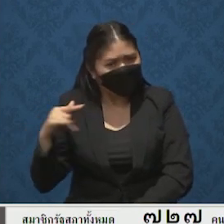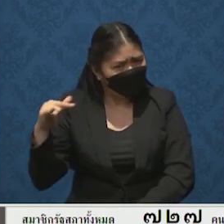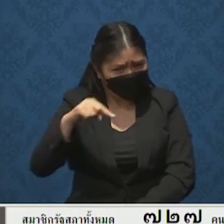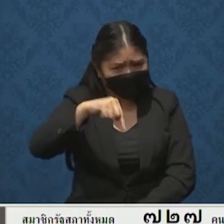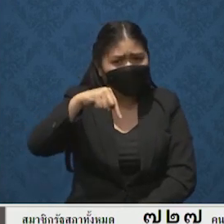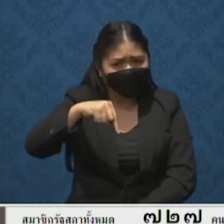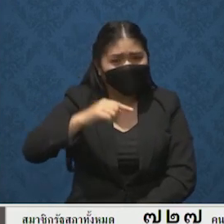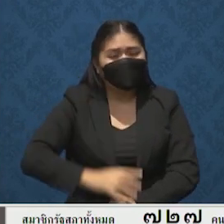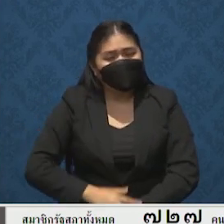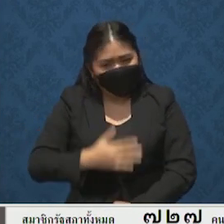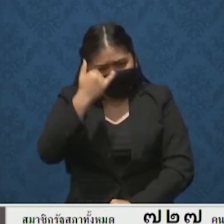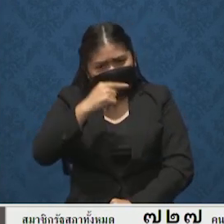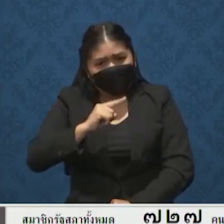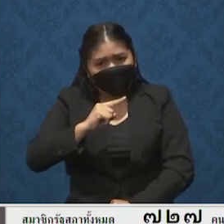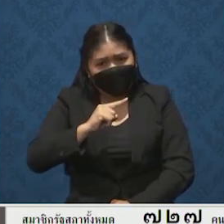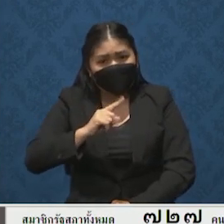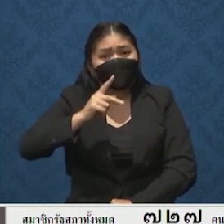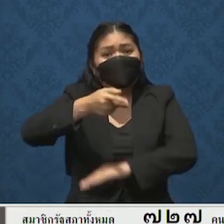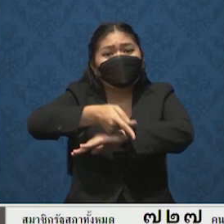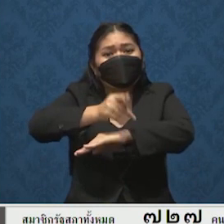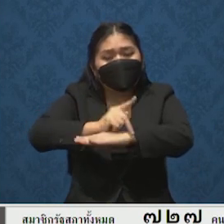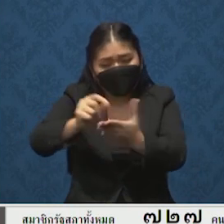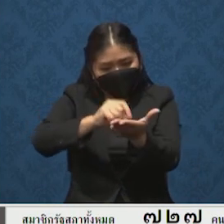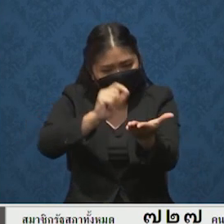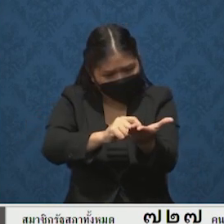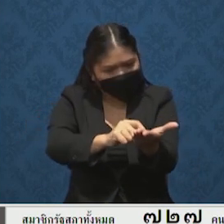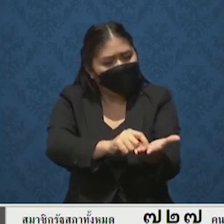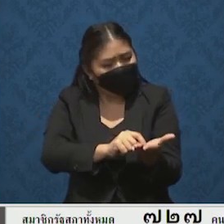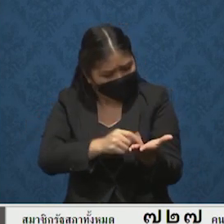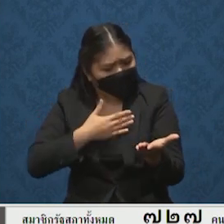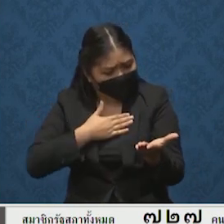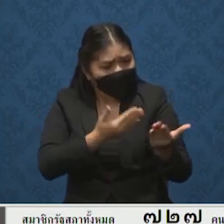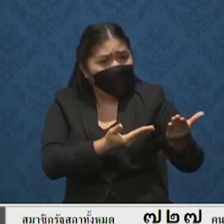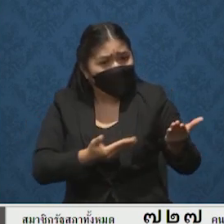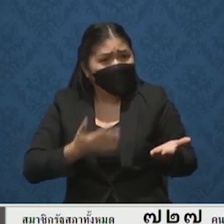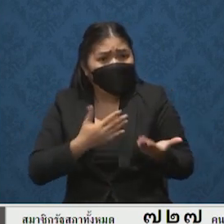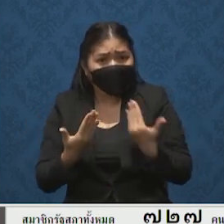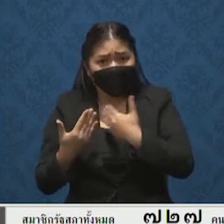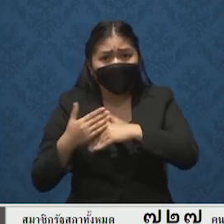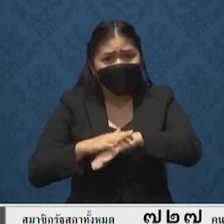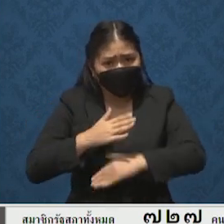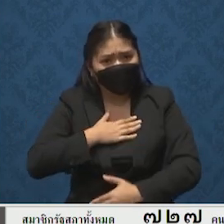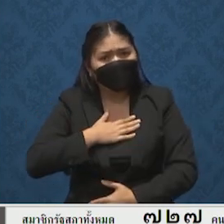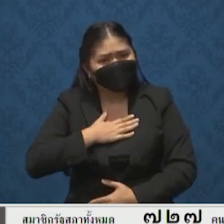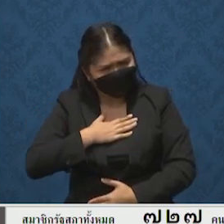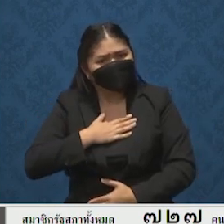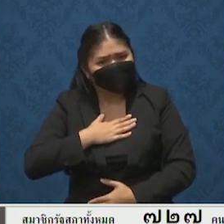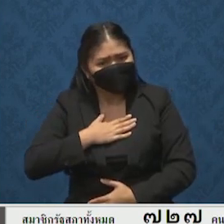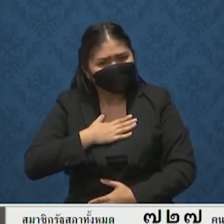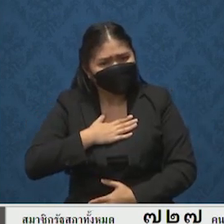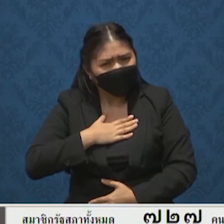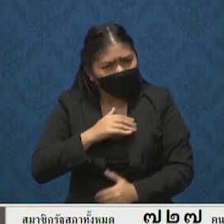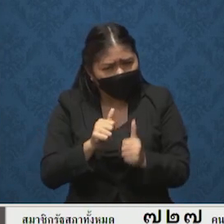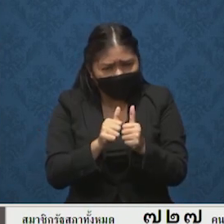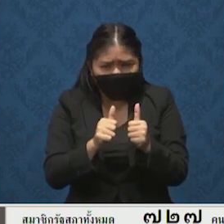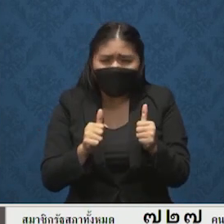นี้ก็เพราะลายเซ็นท่านประธานอันศักดิ์สิทธิ์ผมถือว่าลายเซ็นท่านประธานนี่มีคุณค่าเหมือนกับพระสมเด็จเลยนะครับแล้วก็ม